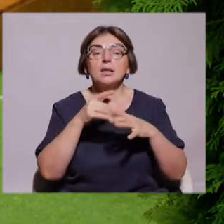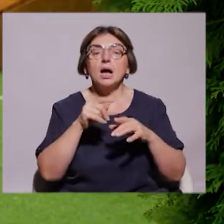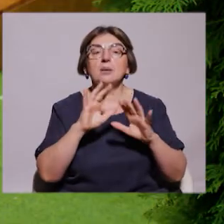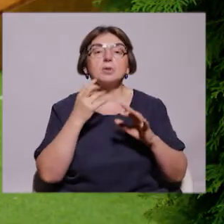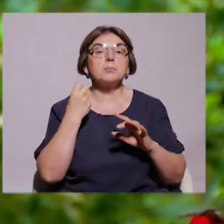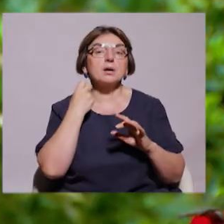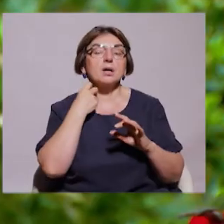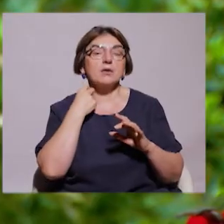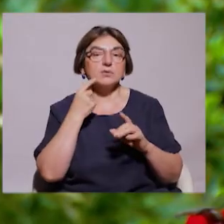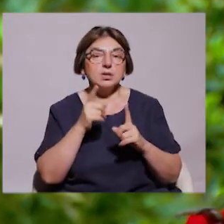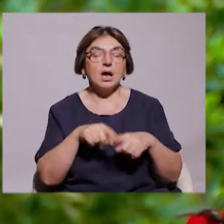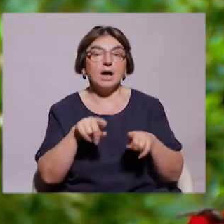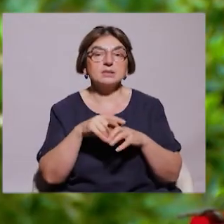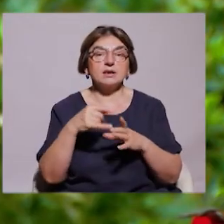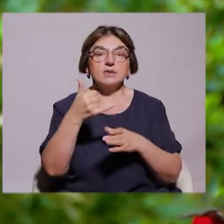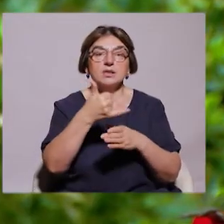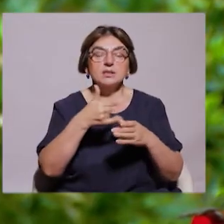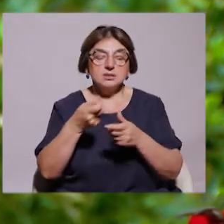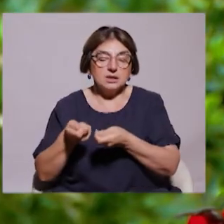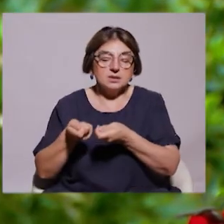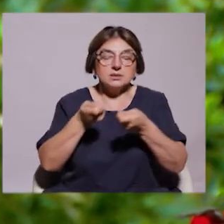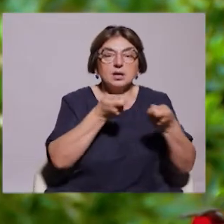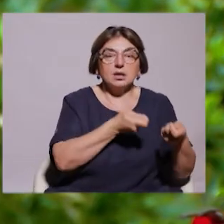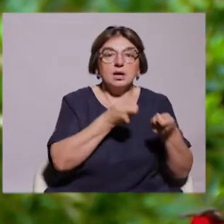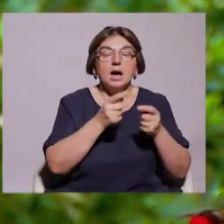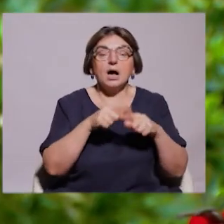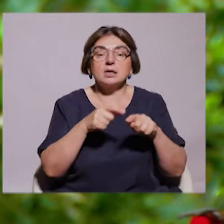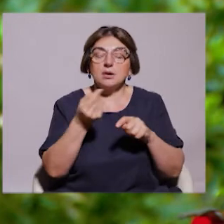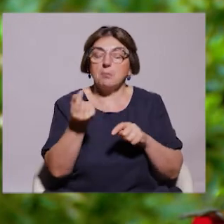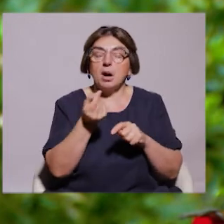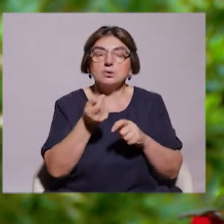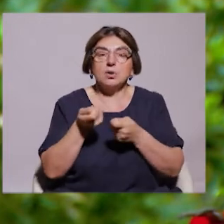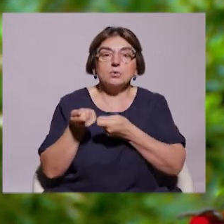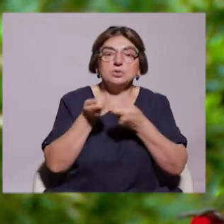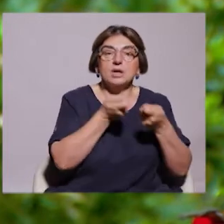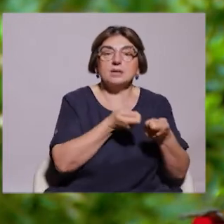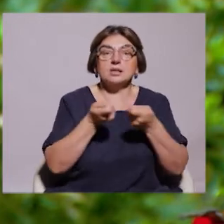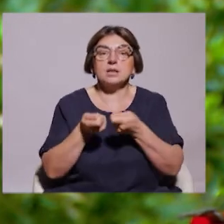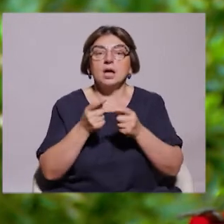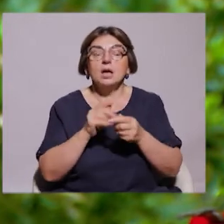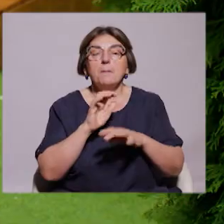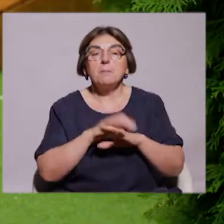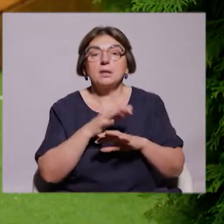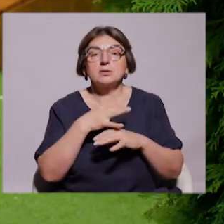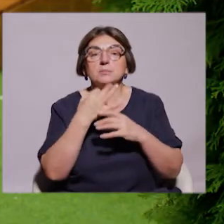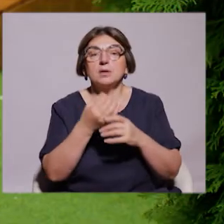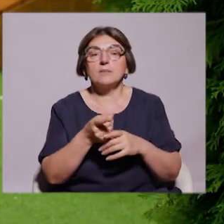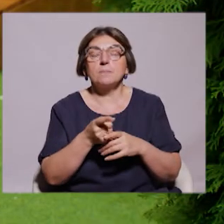მარცვლეულის გადასაზიდად. ერთ-ერთი საინტერესო ფაქტიც მინდა გითხრათ, რომ პირველად ბერძნები საქართველოში გაეცნენ ხოხობს.